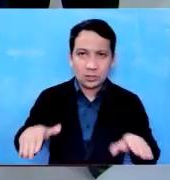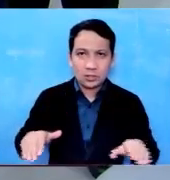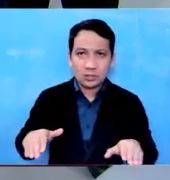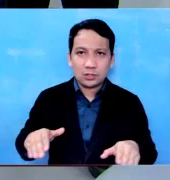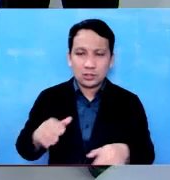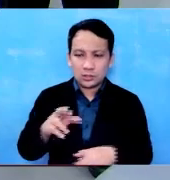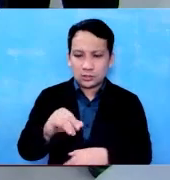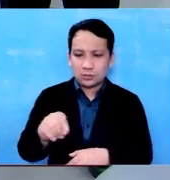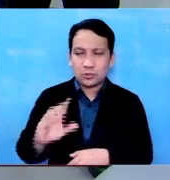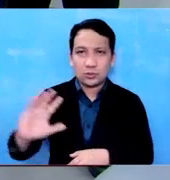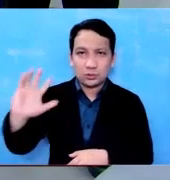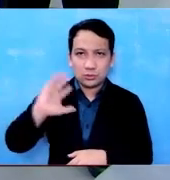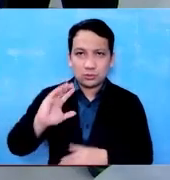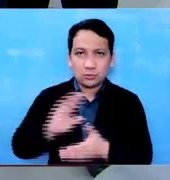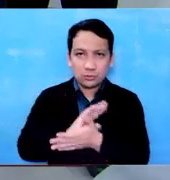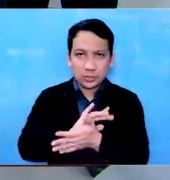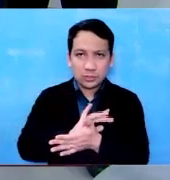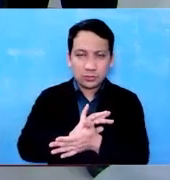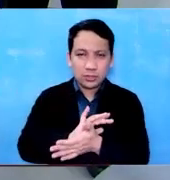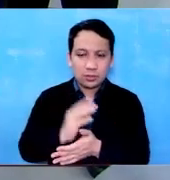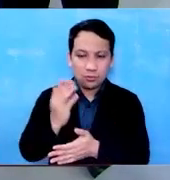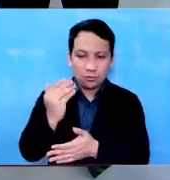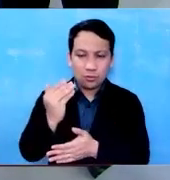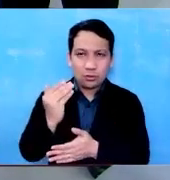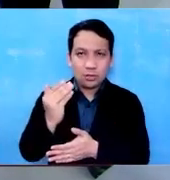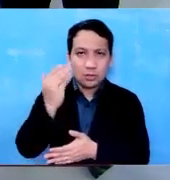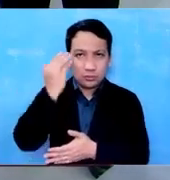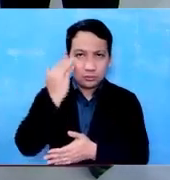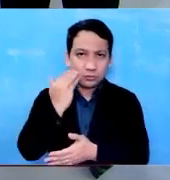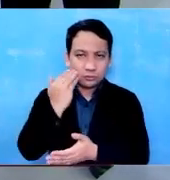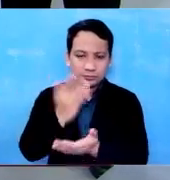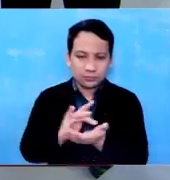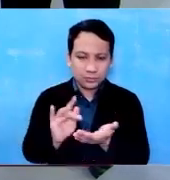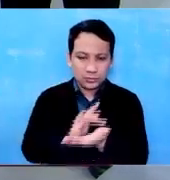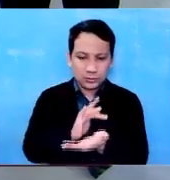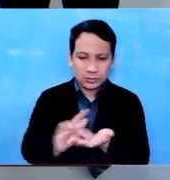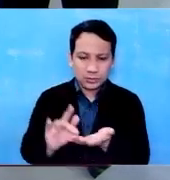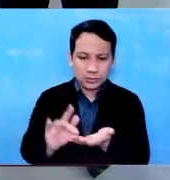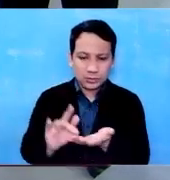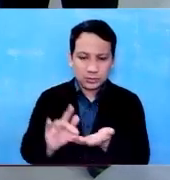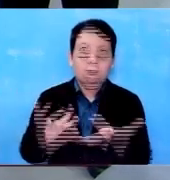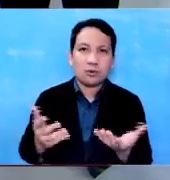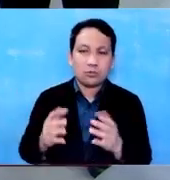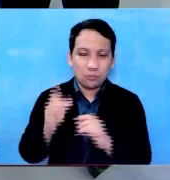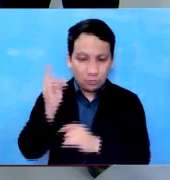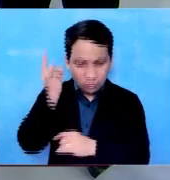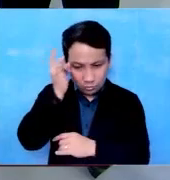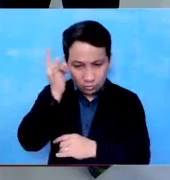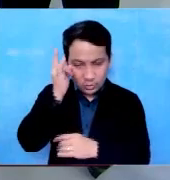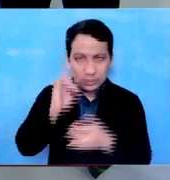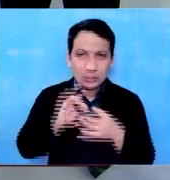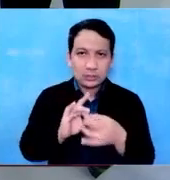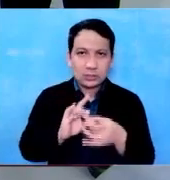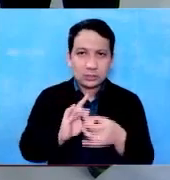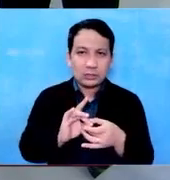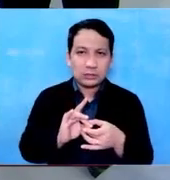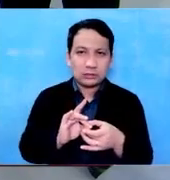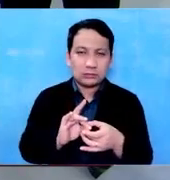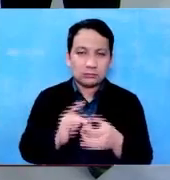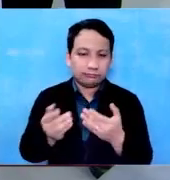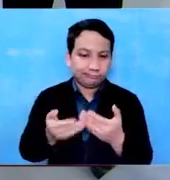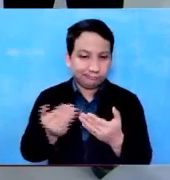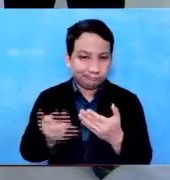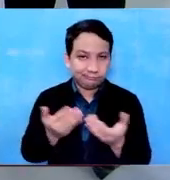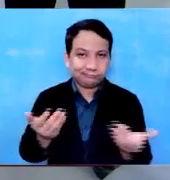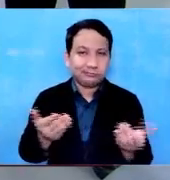nung pandemya. Dahil po yan sa kakulangan ng gadgets o kaya matinong wifi connection o baka sa masimpleng dahilan na mas